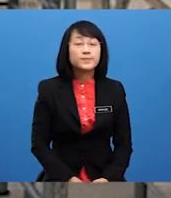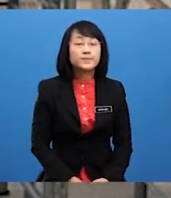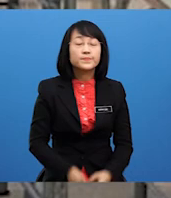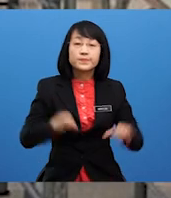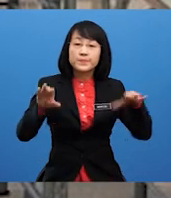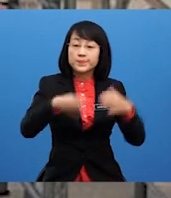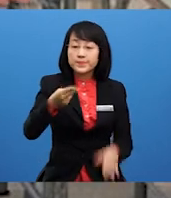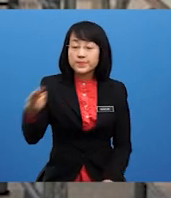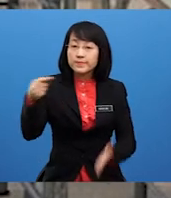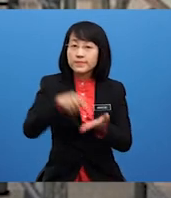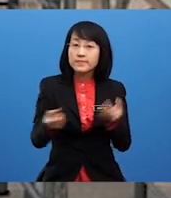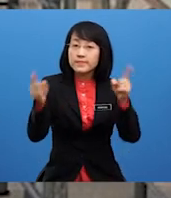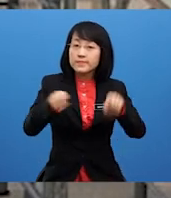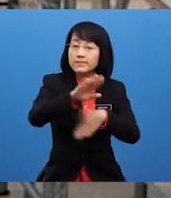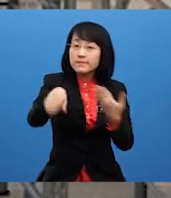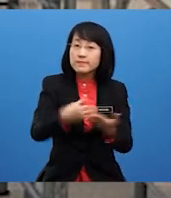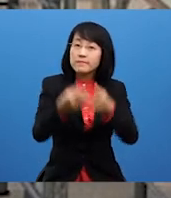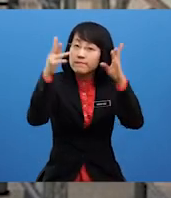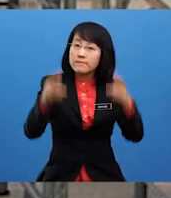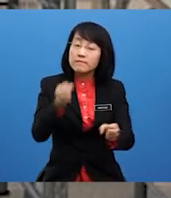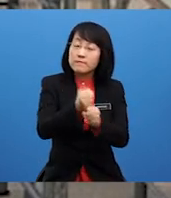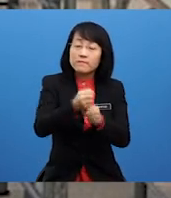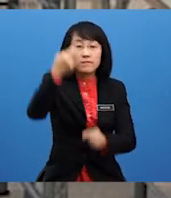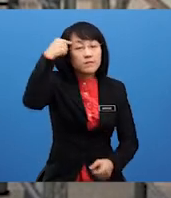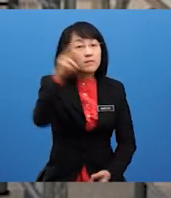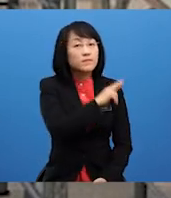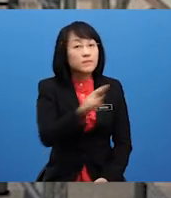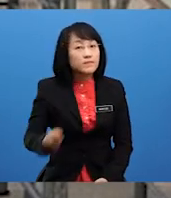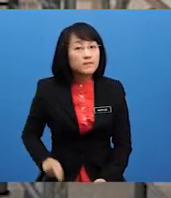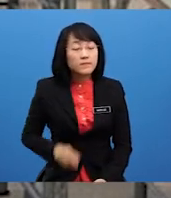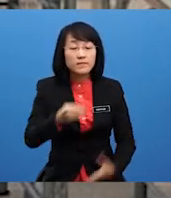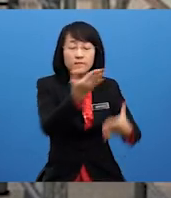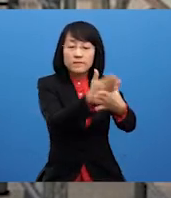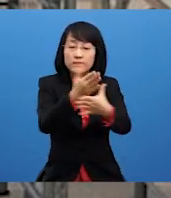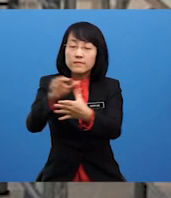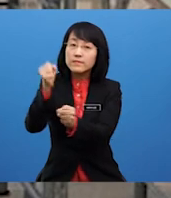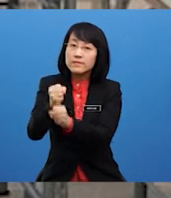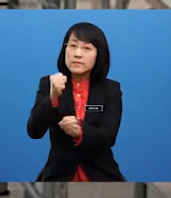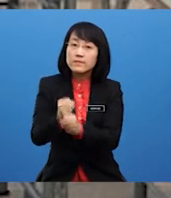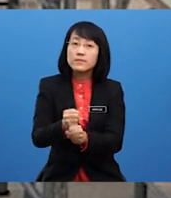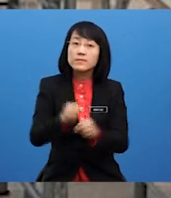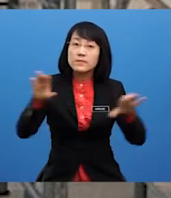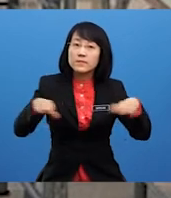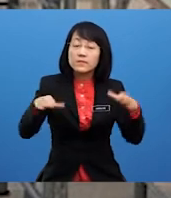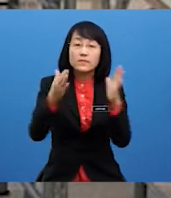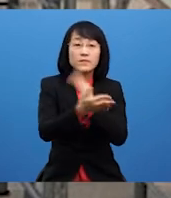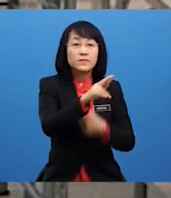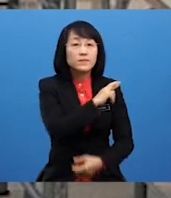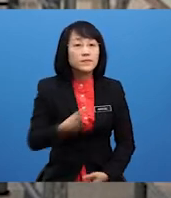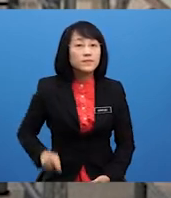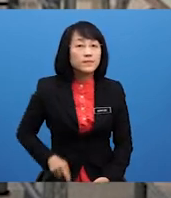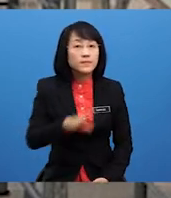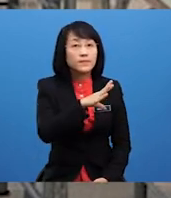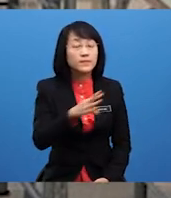berlaku. Semua rakyat bekerja untuk raja dan pembahagian kerja ini dilakukan oleh raja dan